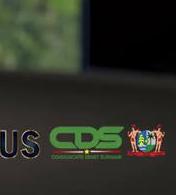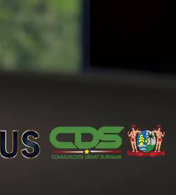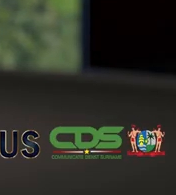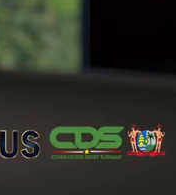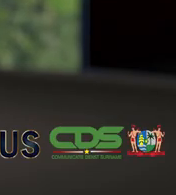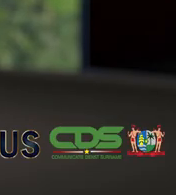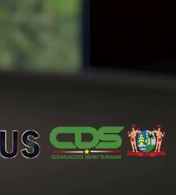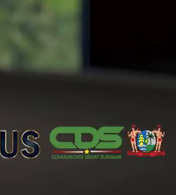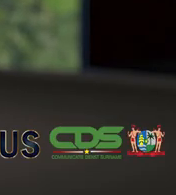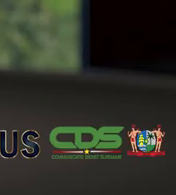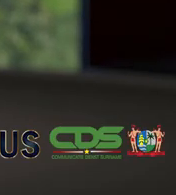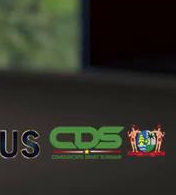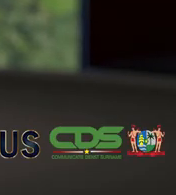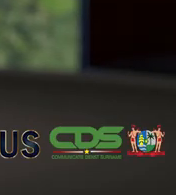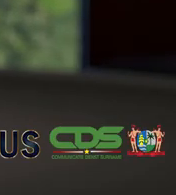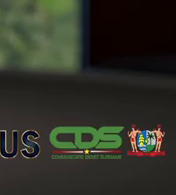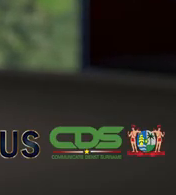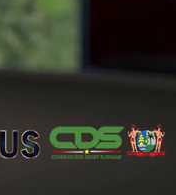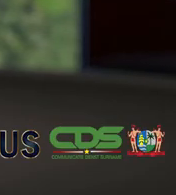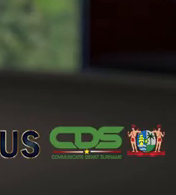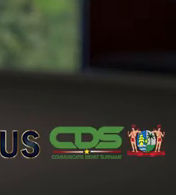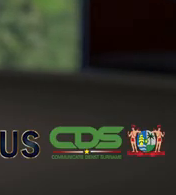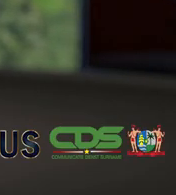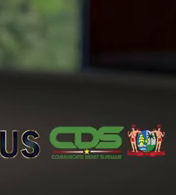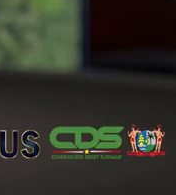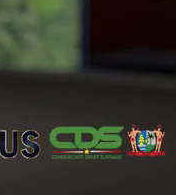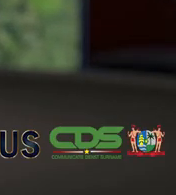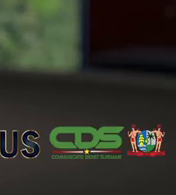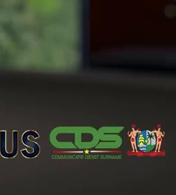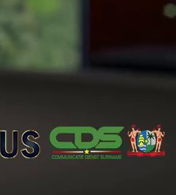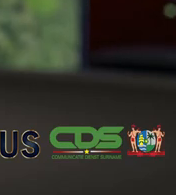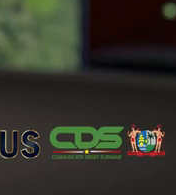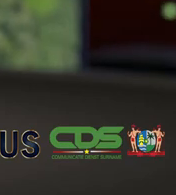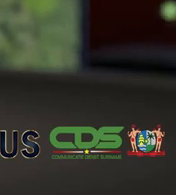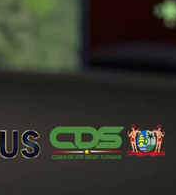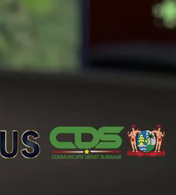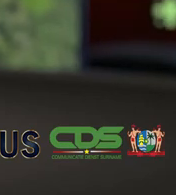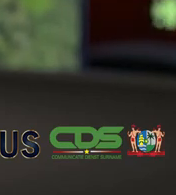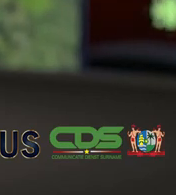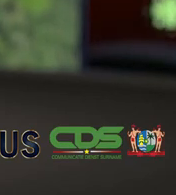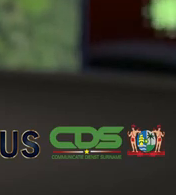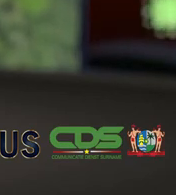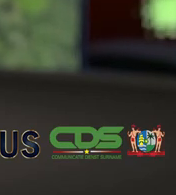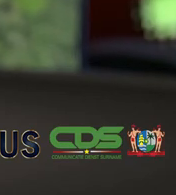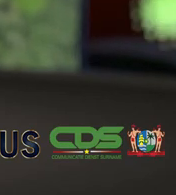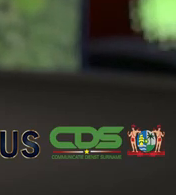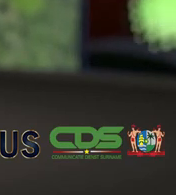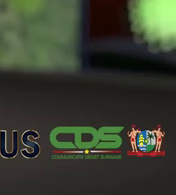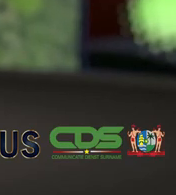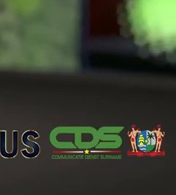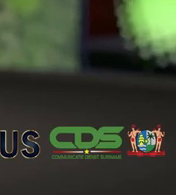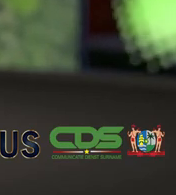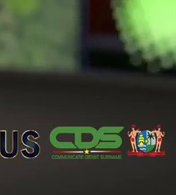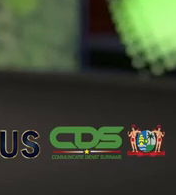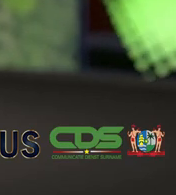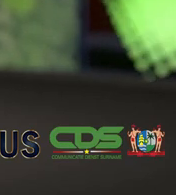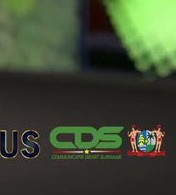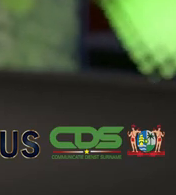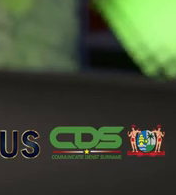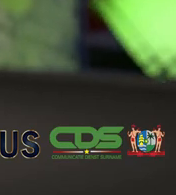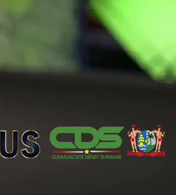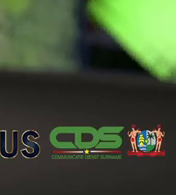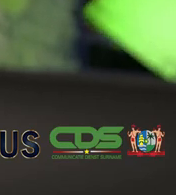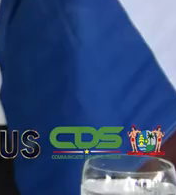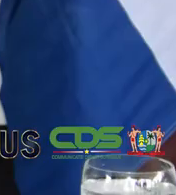De 94-jarige meester André Jainenden Sahib Lal is door de koning van Nederland benoemd tot ridder in de orde van